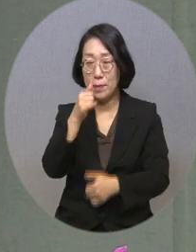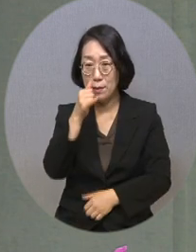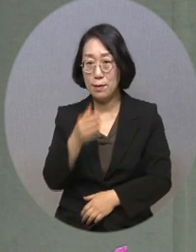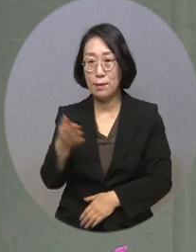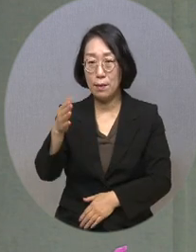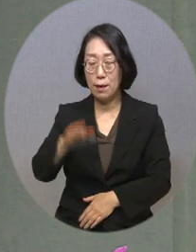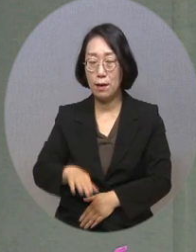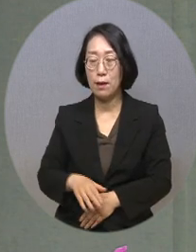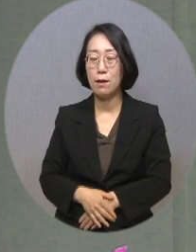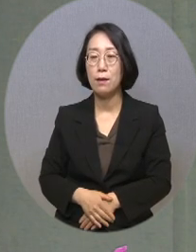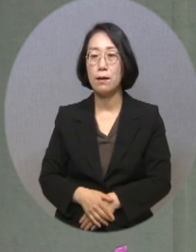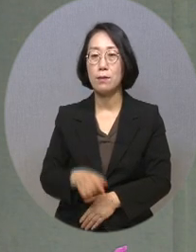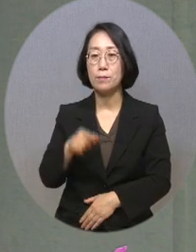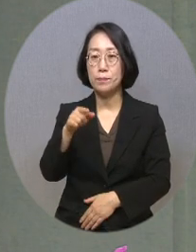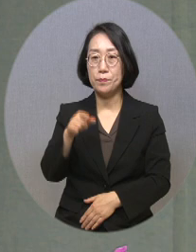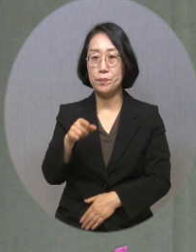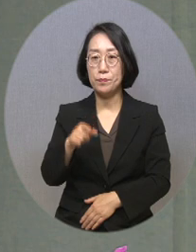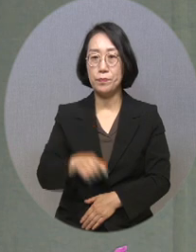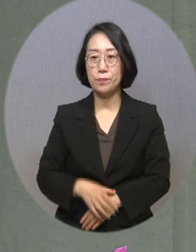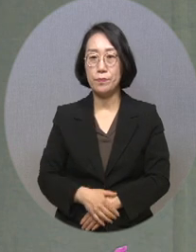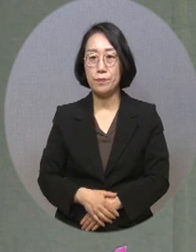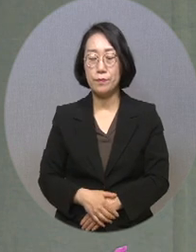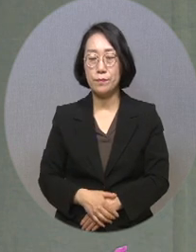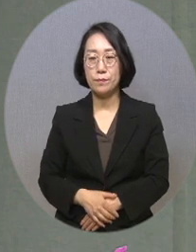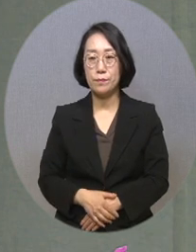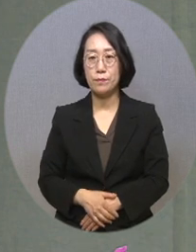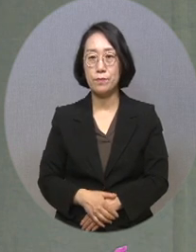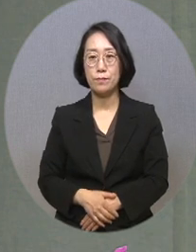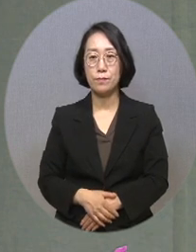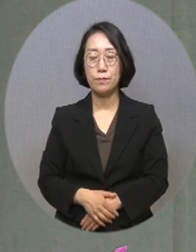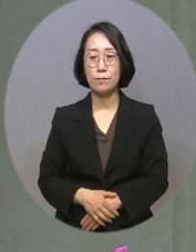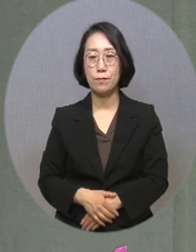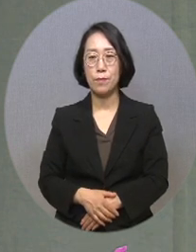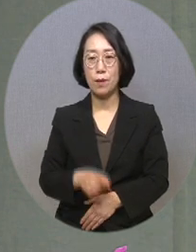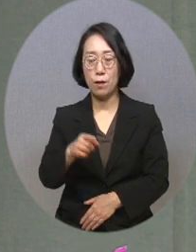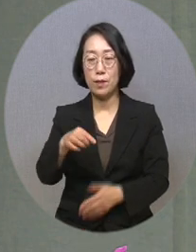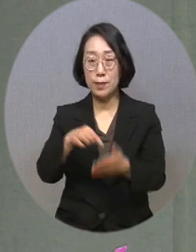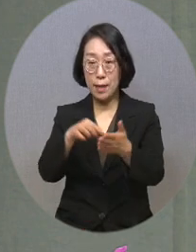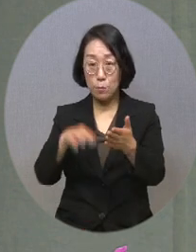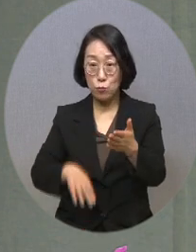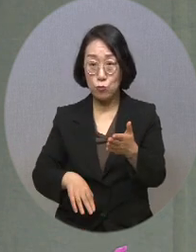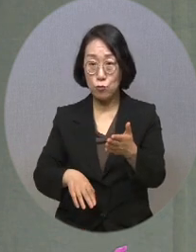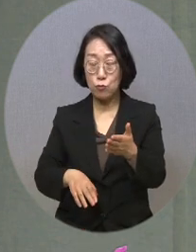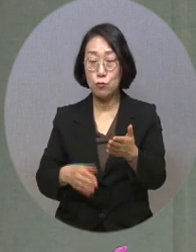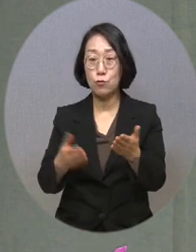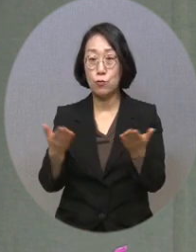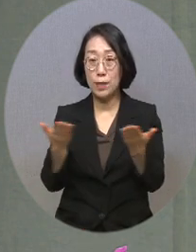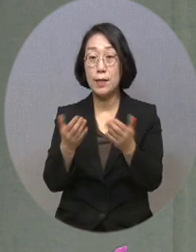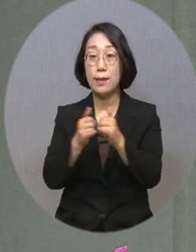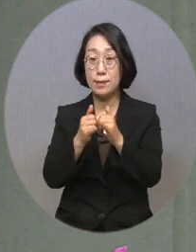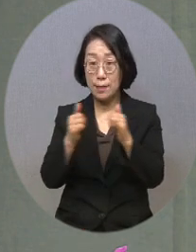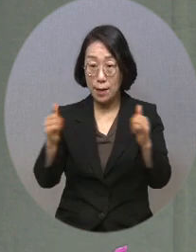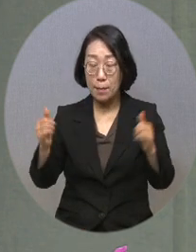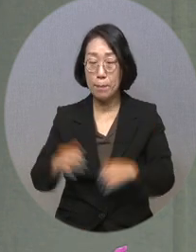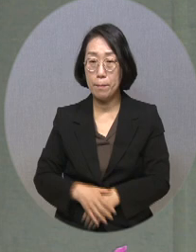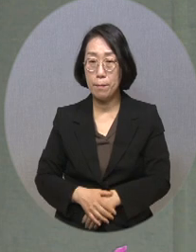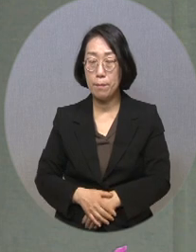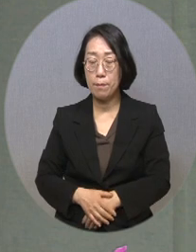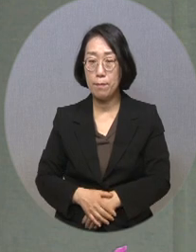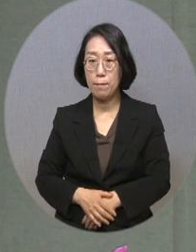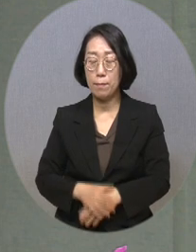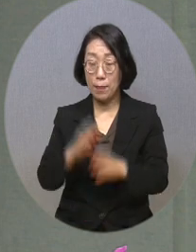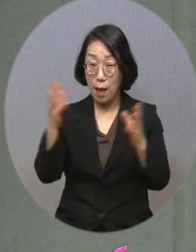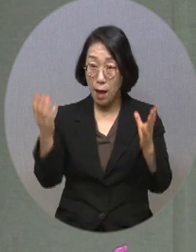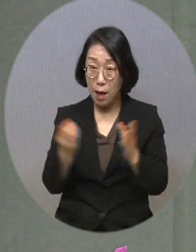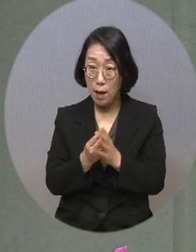합니다만은 이제 그런 거를 중심으로 한 네. 세무사들의 역할이 네. 전부인지 또 다른